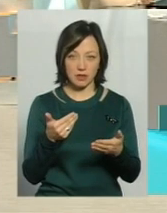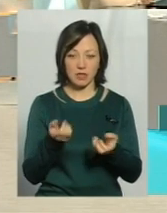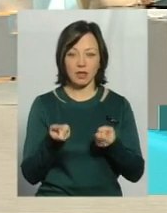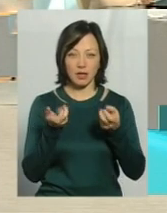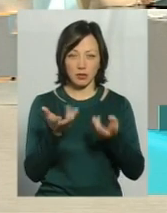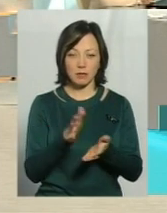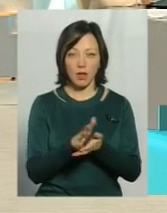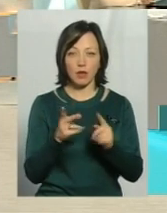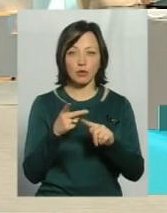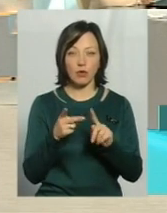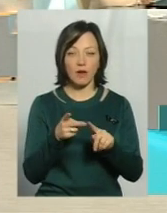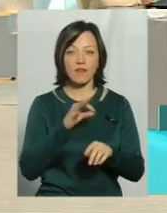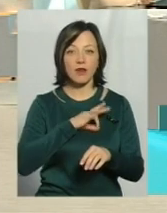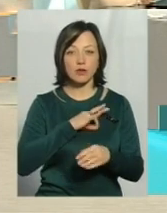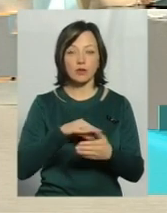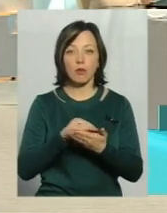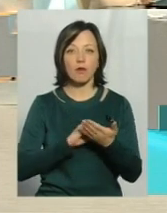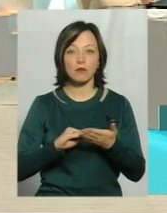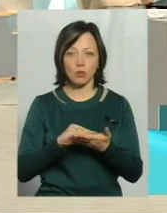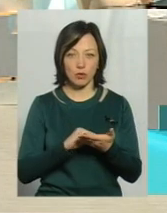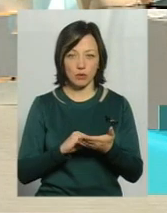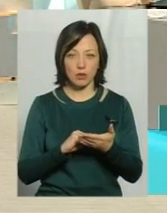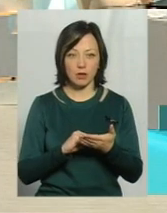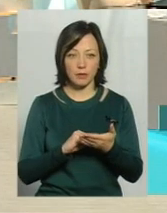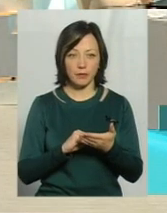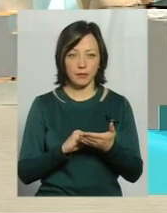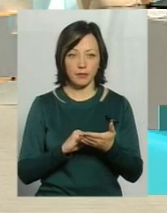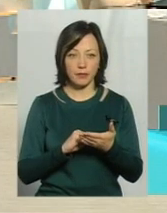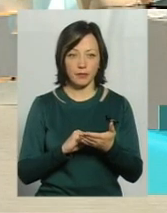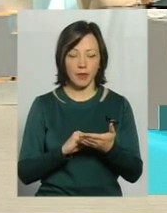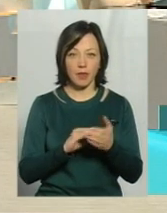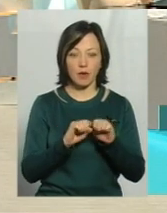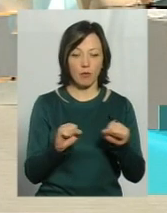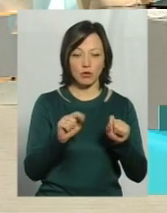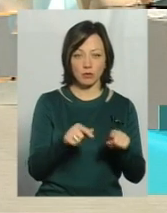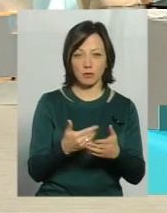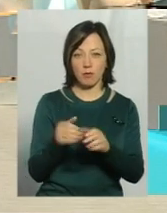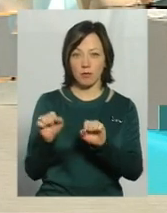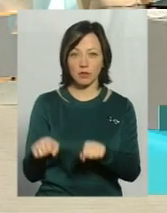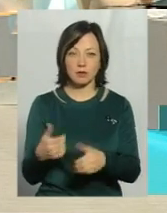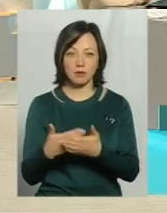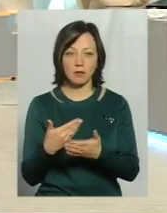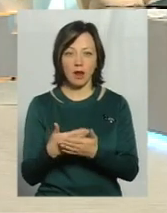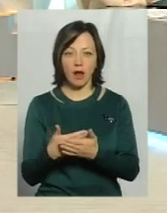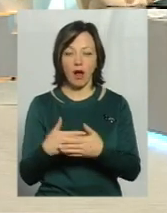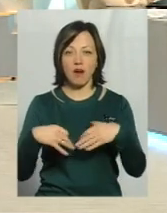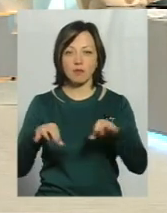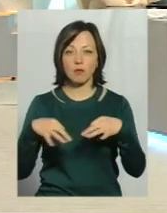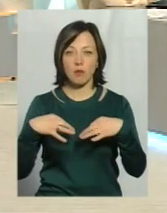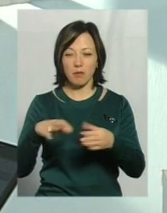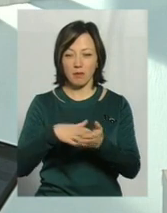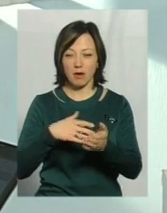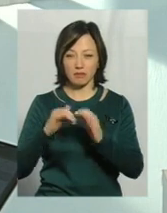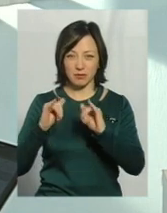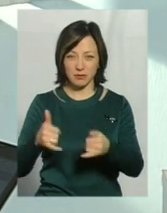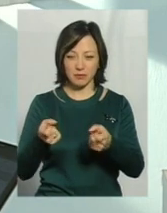якихось відходів, а друге використати повторно. Не можна тут. Можна там. Скажімо, злили мастило з автомобіля, воно вже там